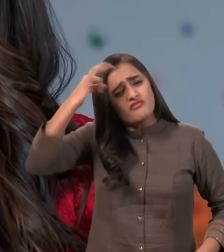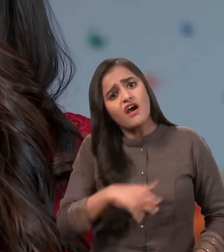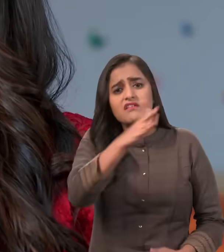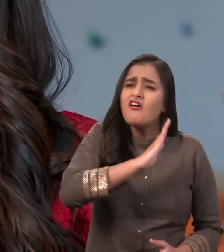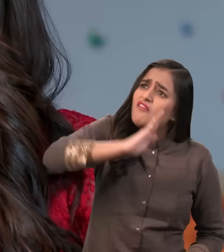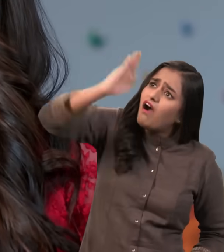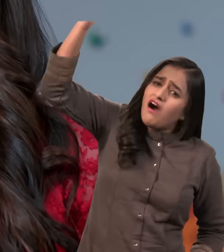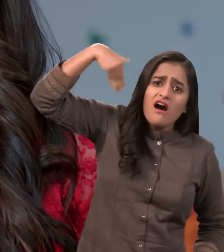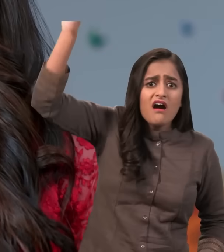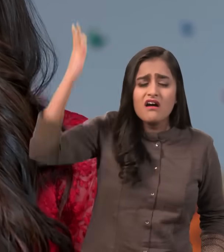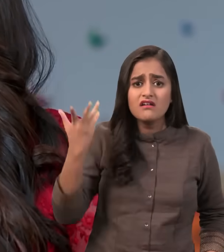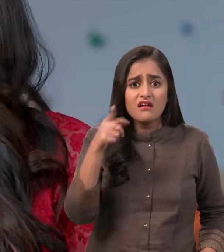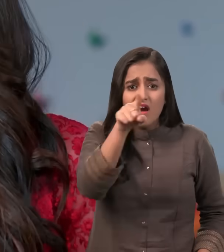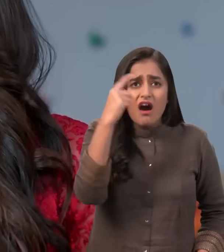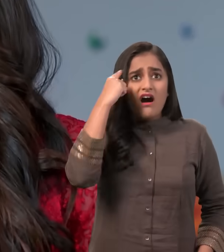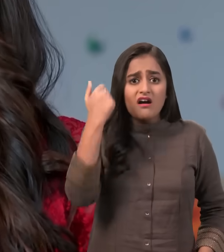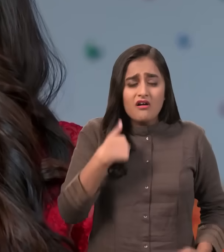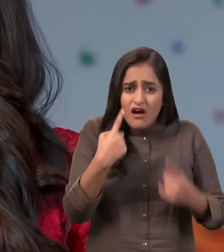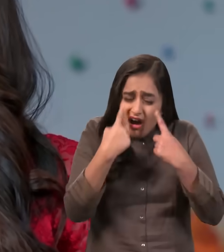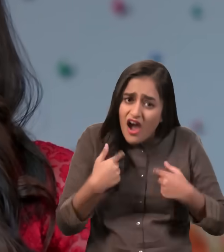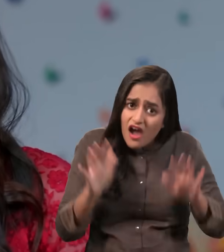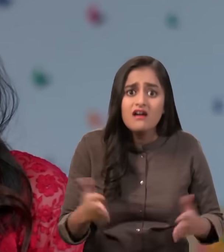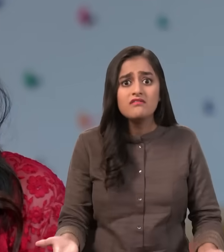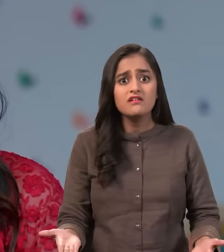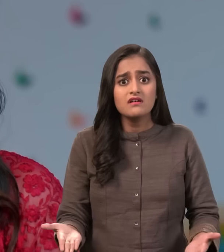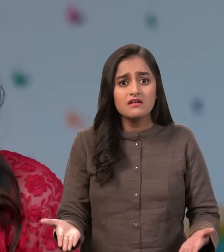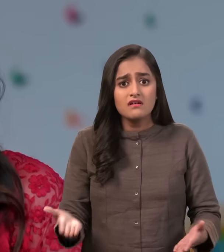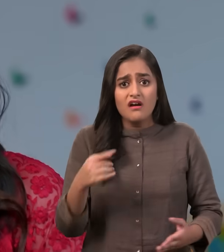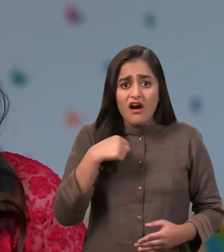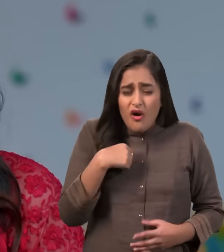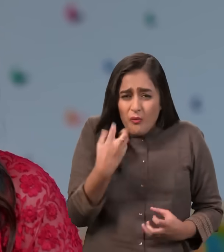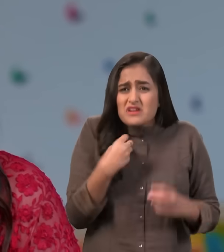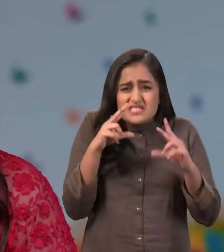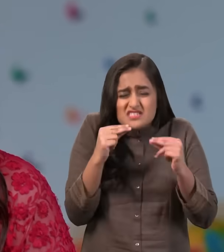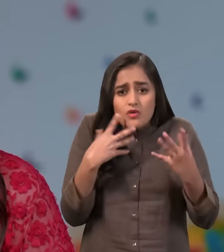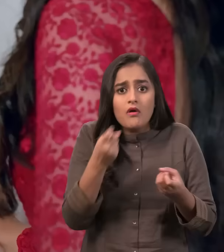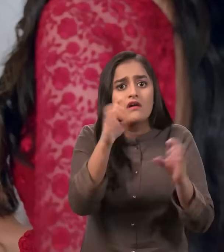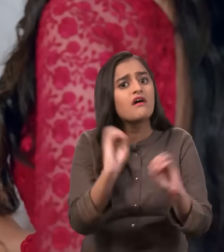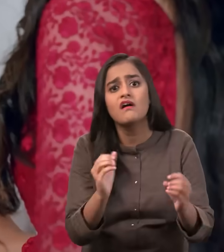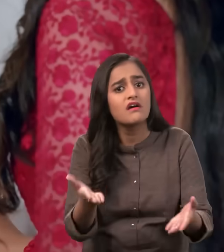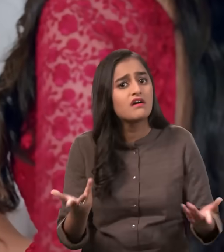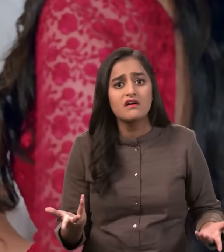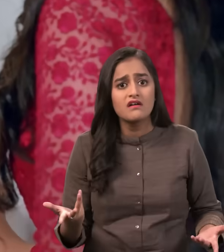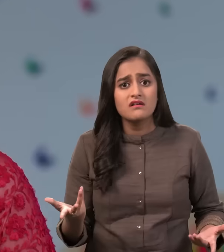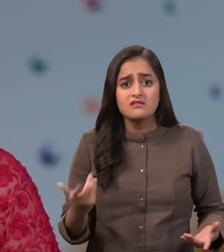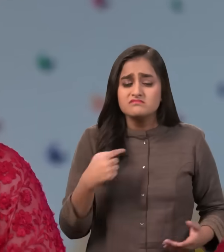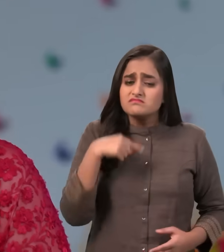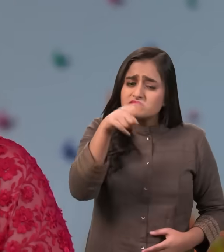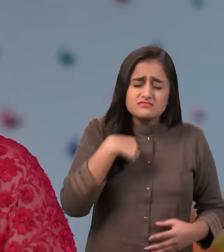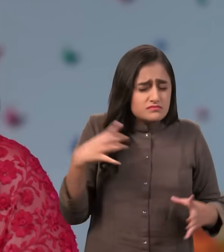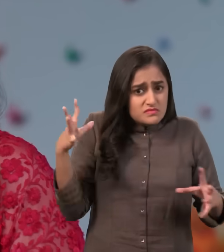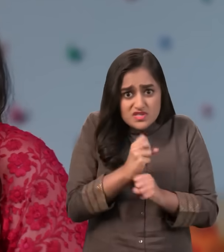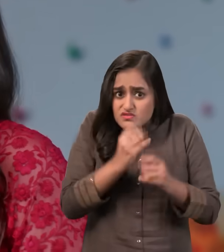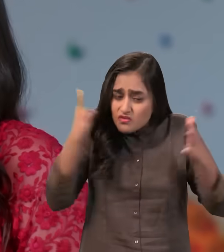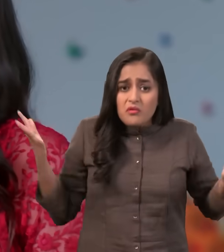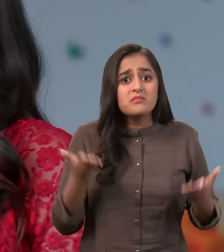चली गई हो मुझसे कि ना तुम्हें मेरे आंसू दिखते हैं ना तुम तक मेरी आवाज पहुंचती है। गुलाबो, आई